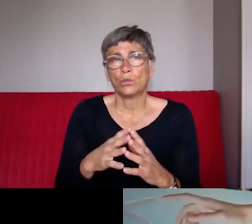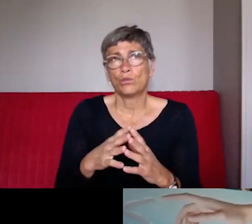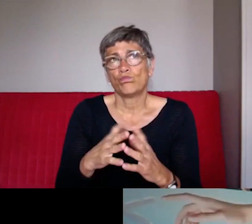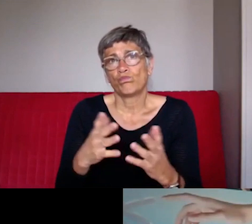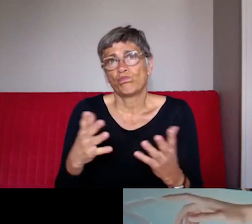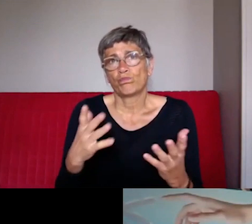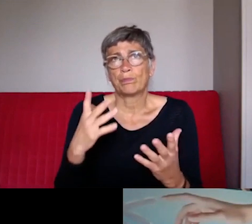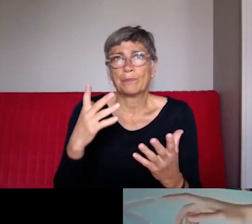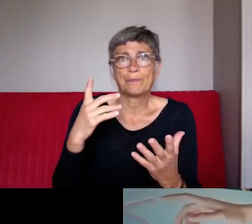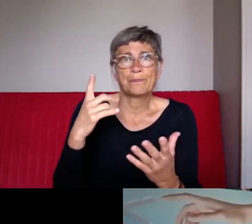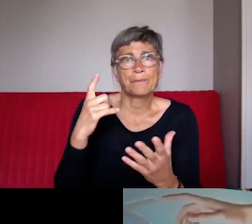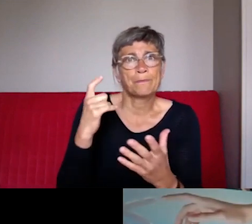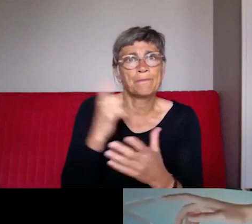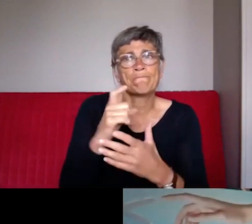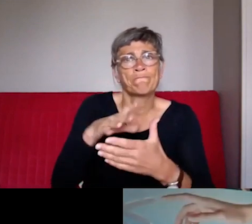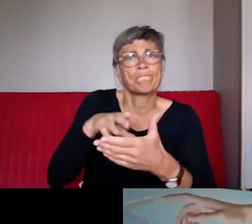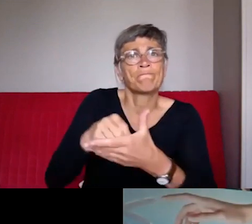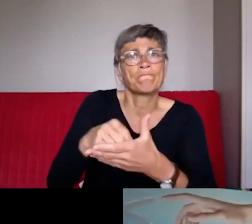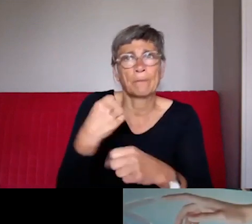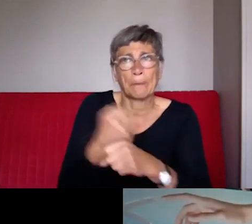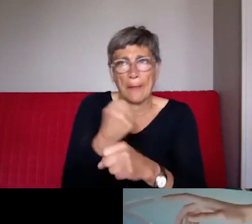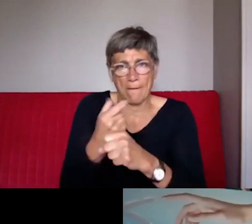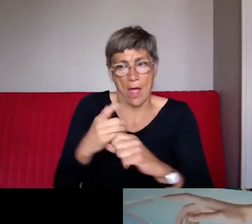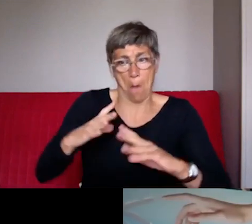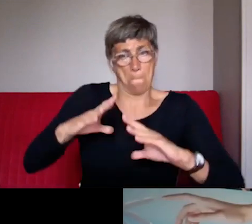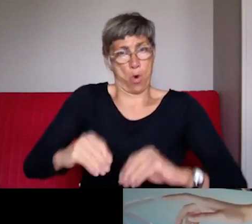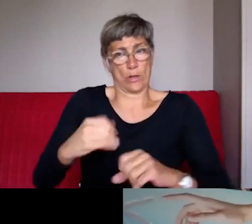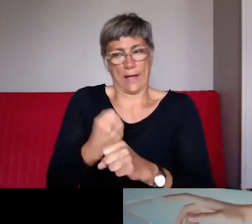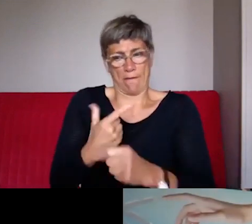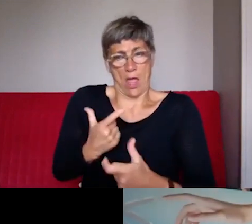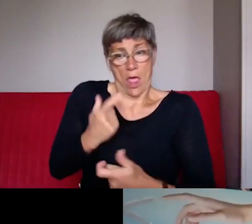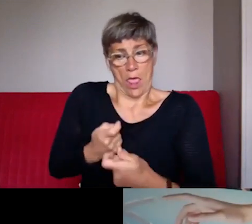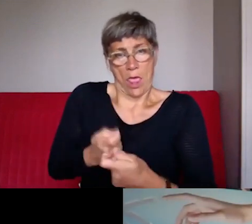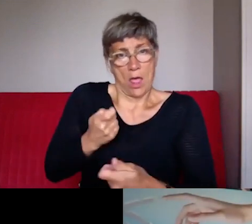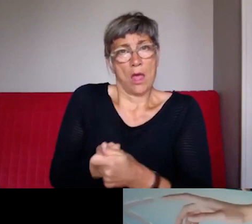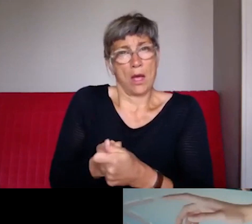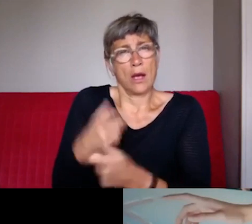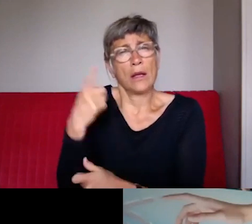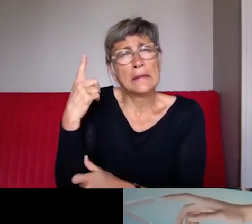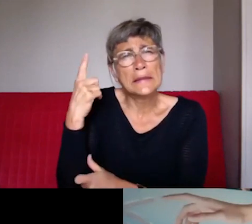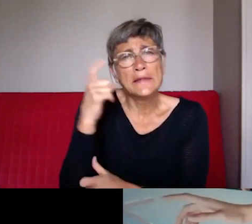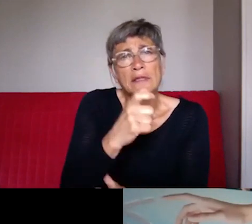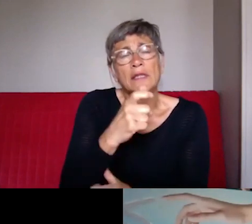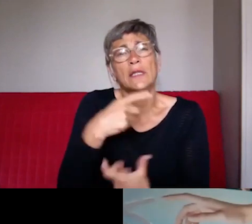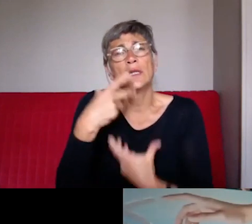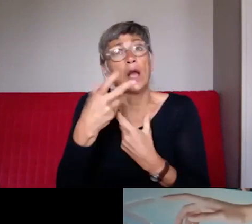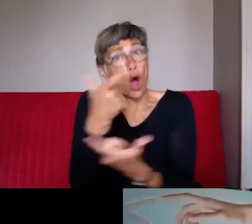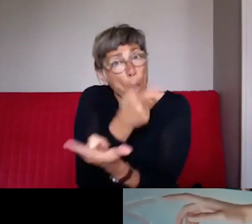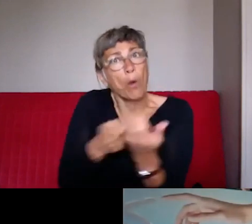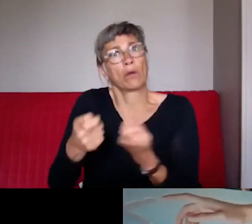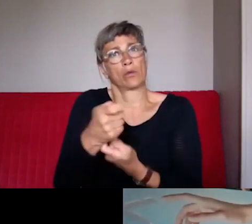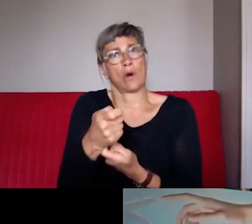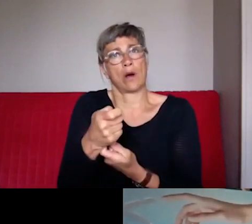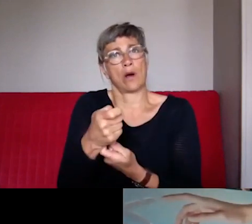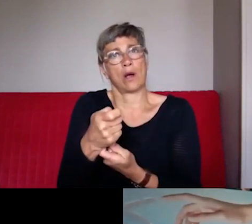à suivre, à s'adapter à leur poste, qui ont du mal de manière temporaire et qui